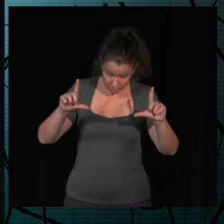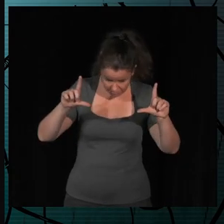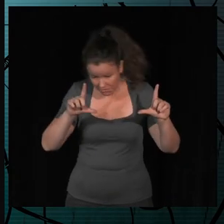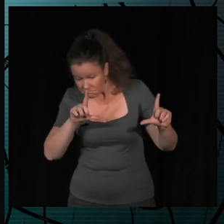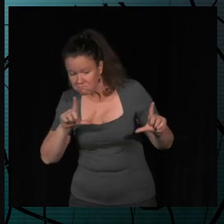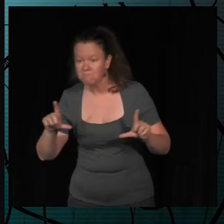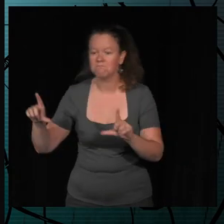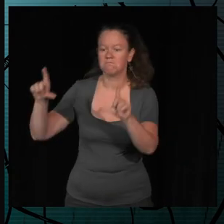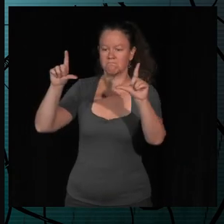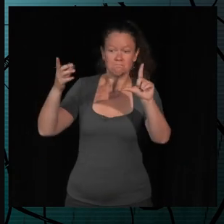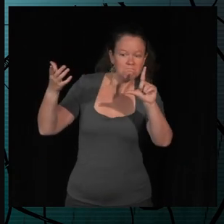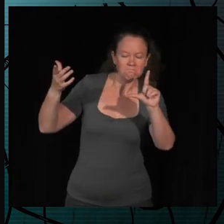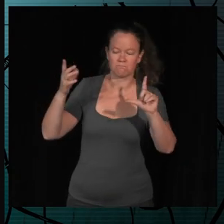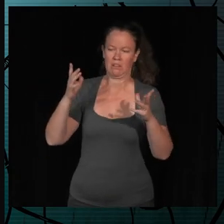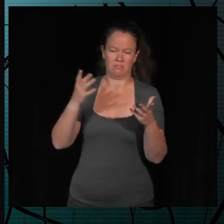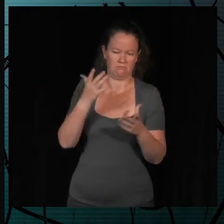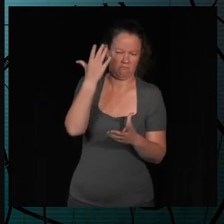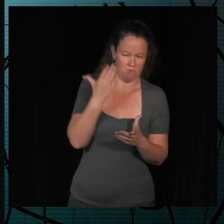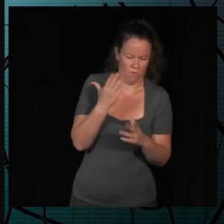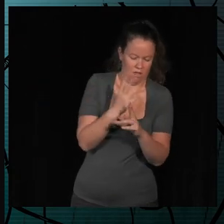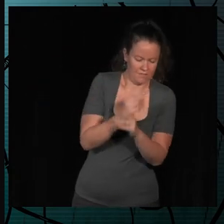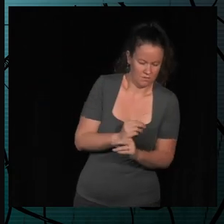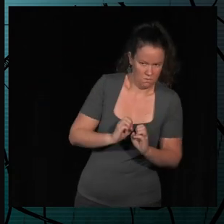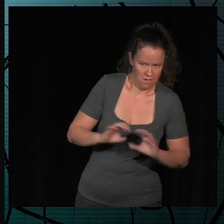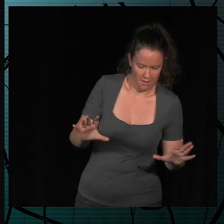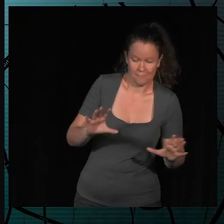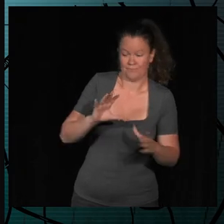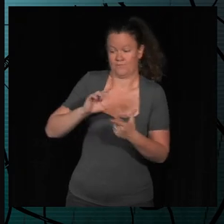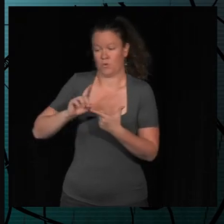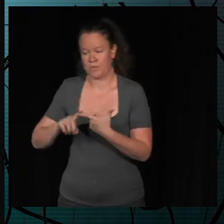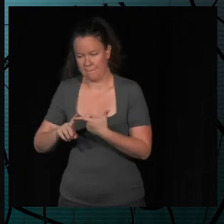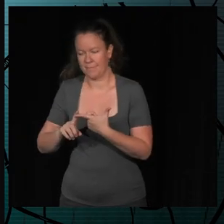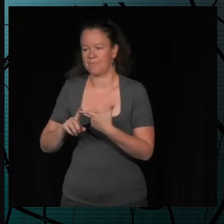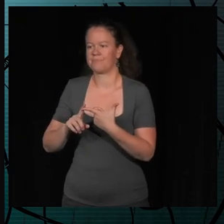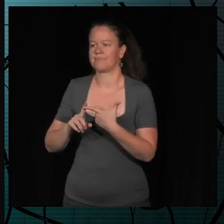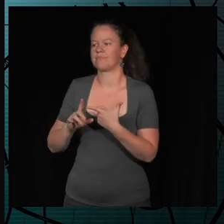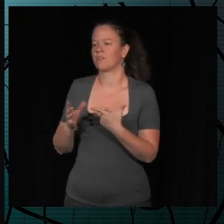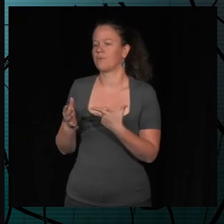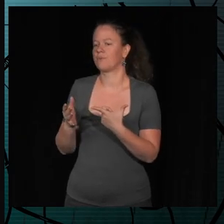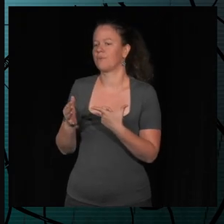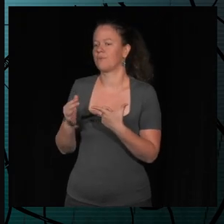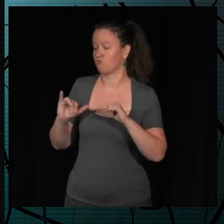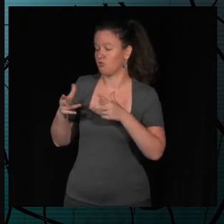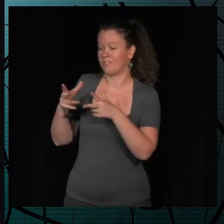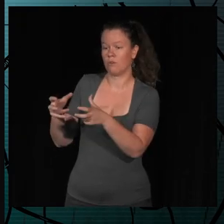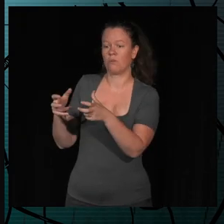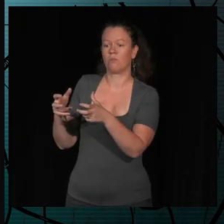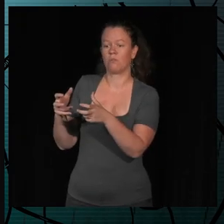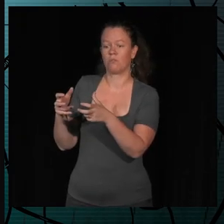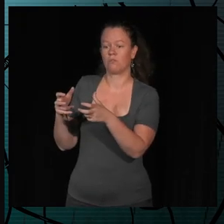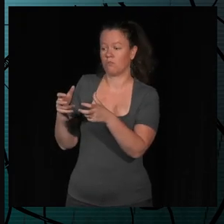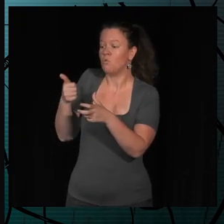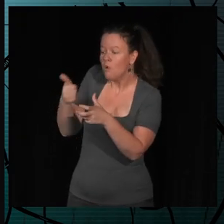du du du sujet puis dans un deuxième temps euh on on sera un peu plus sur la question des des des des jeux vidéos